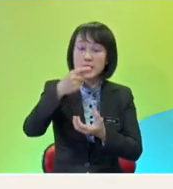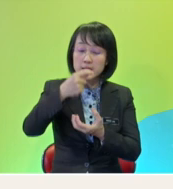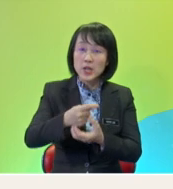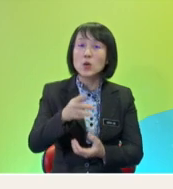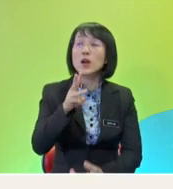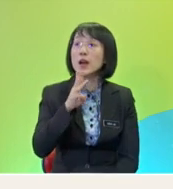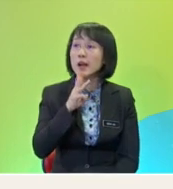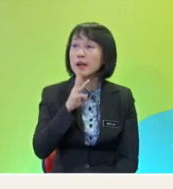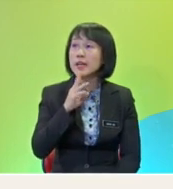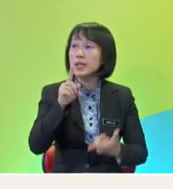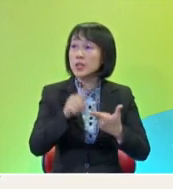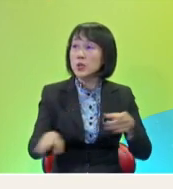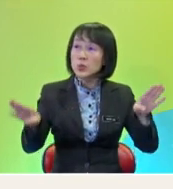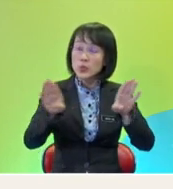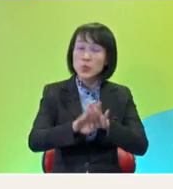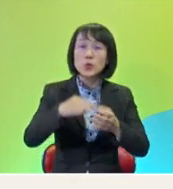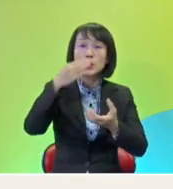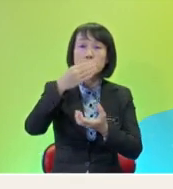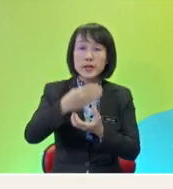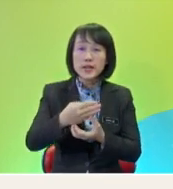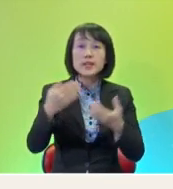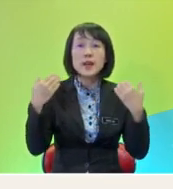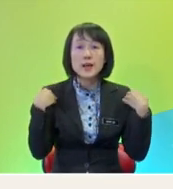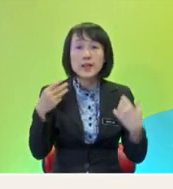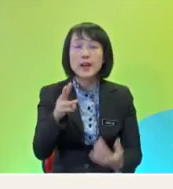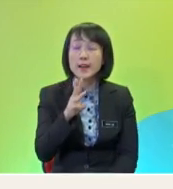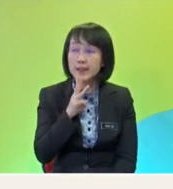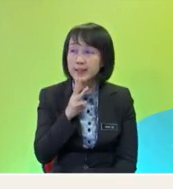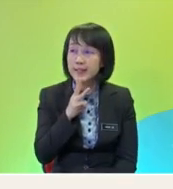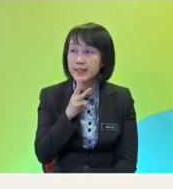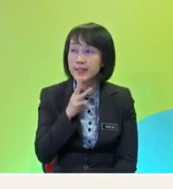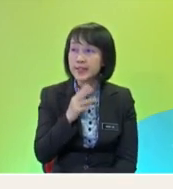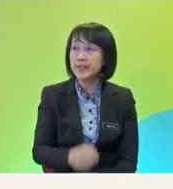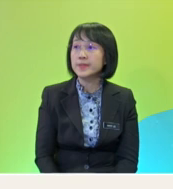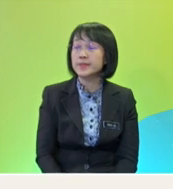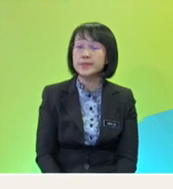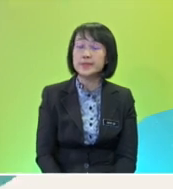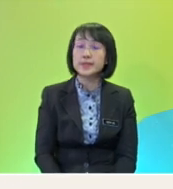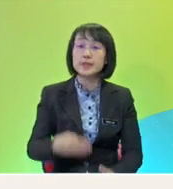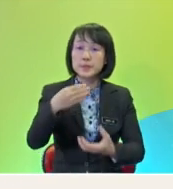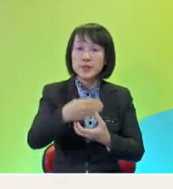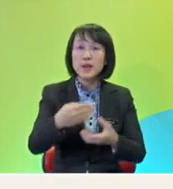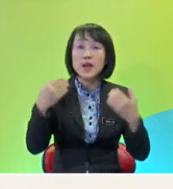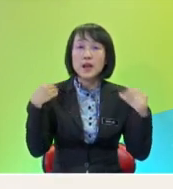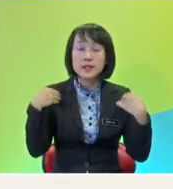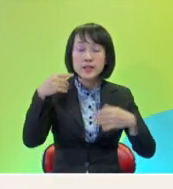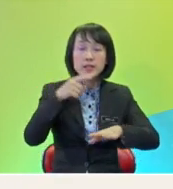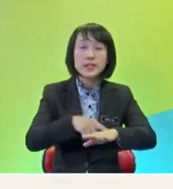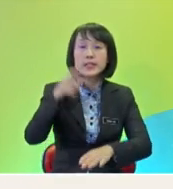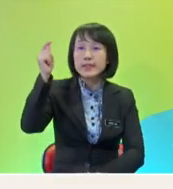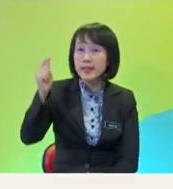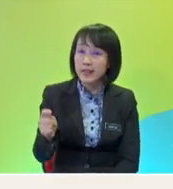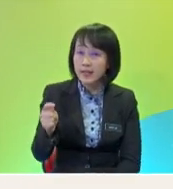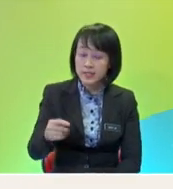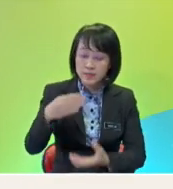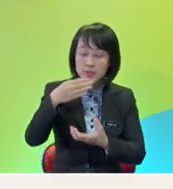kedua, tutup bekas yang mengandungi air, terutamanya bekas-bekas yang ada di dalam tandas. Yang menakung air.